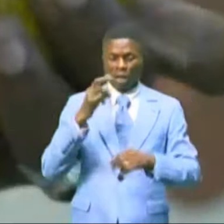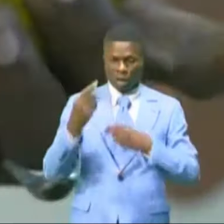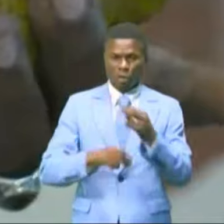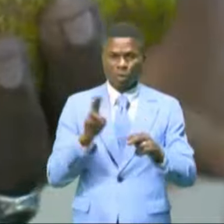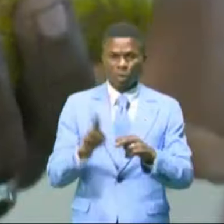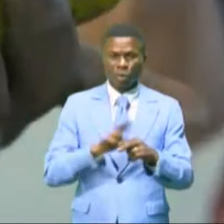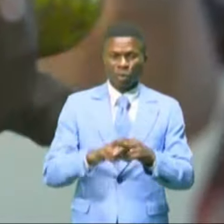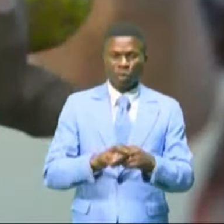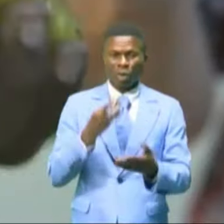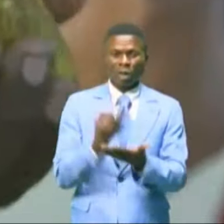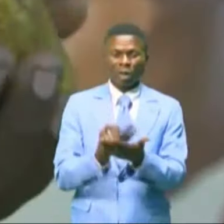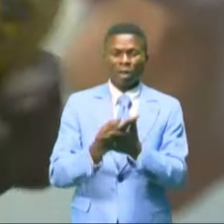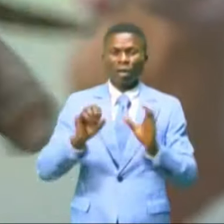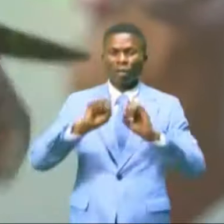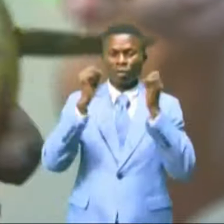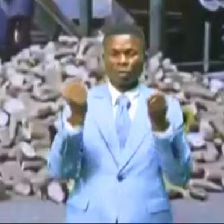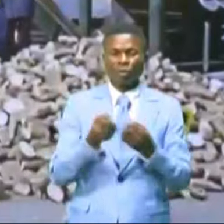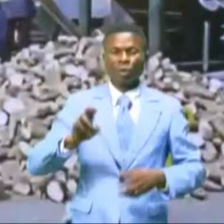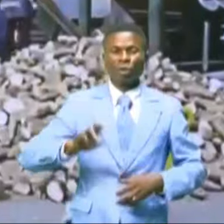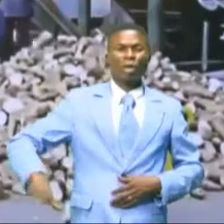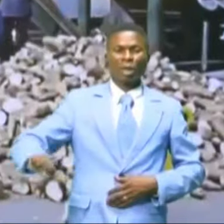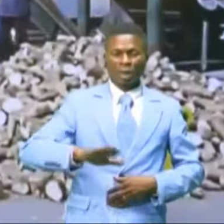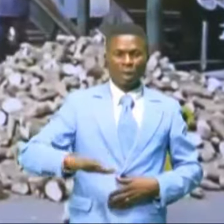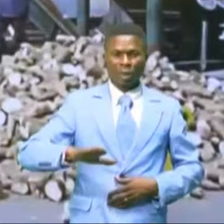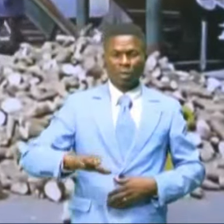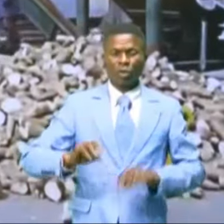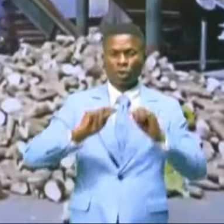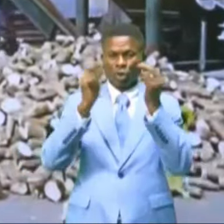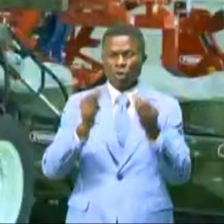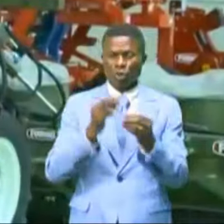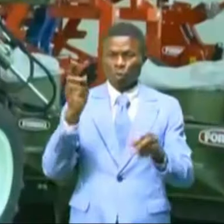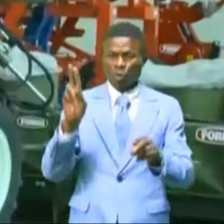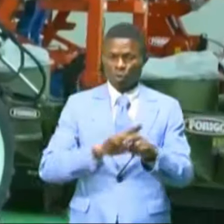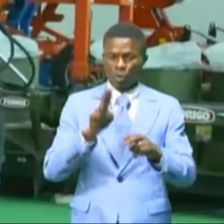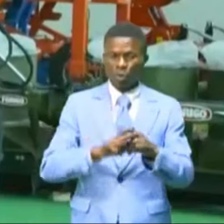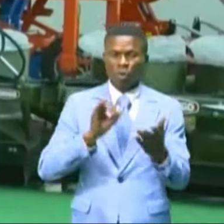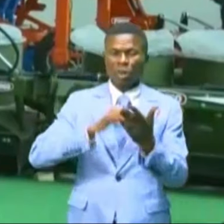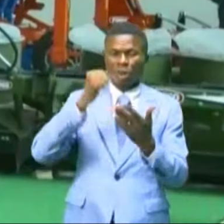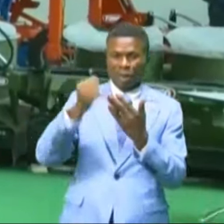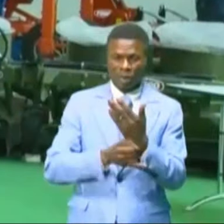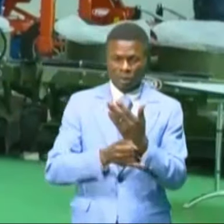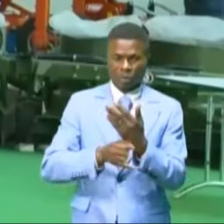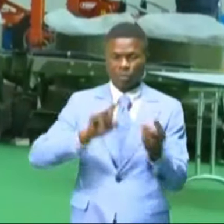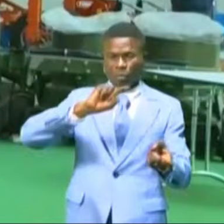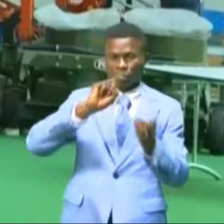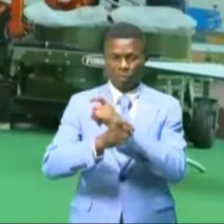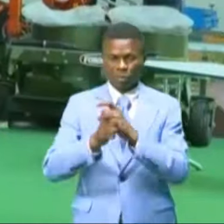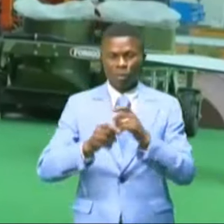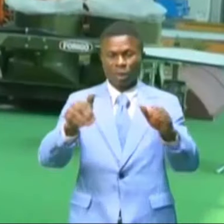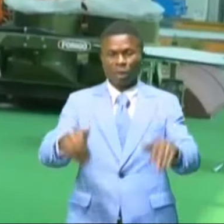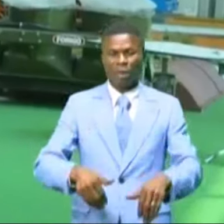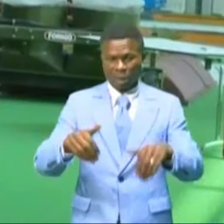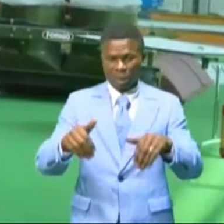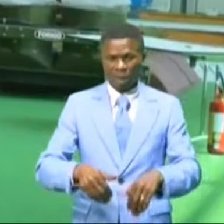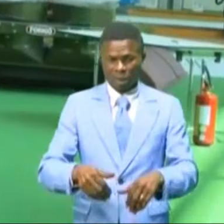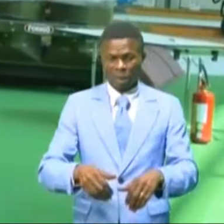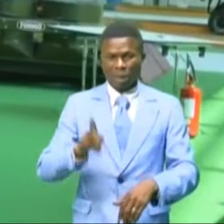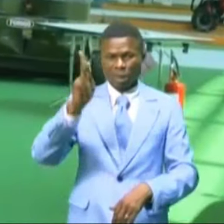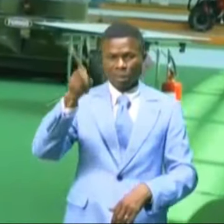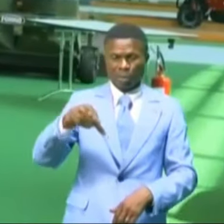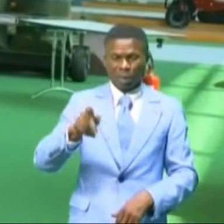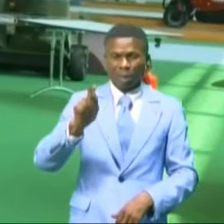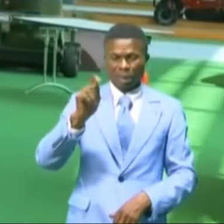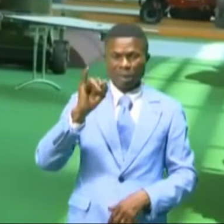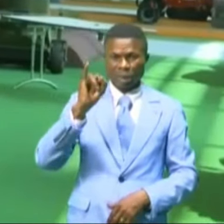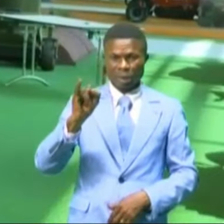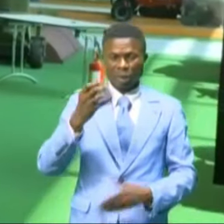par le Fonds social de la République, organe opérationnel du programme de transformation de l'agriculture PTA. Le Fonds